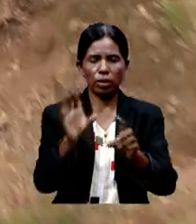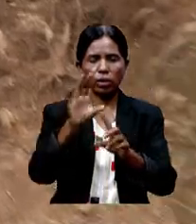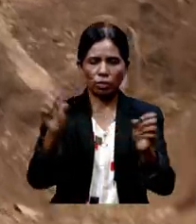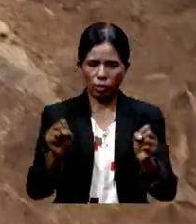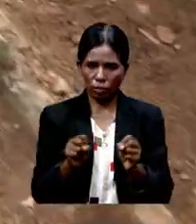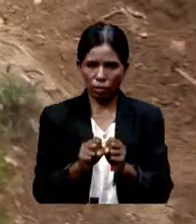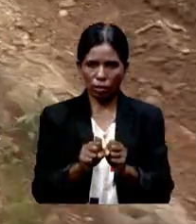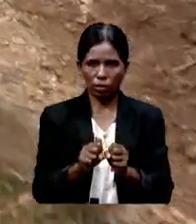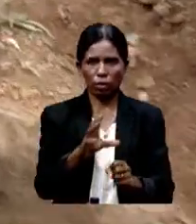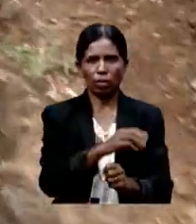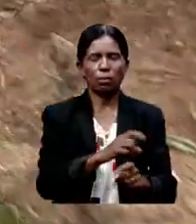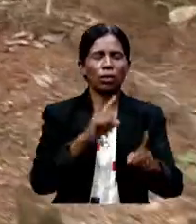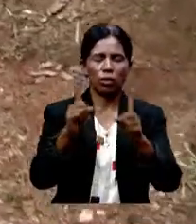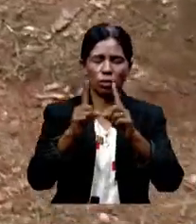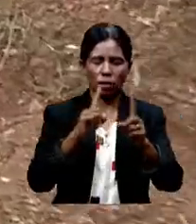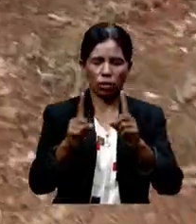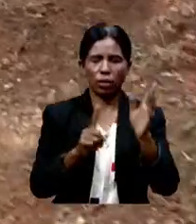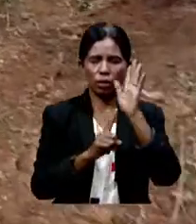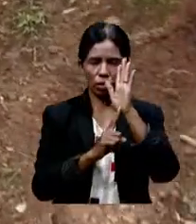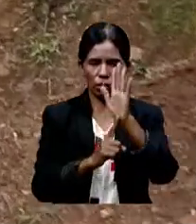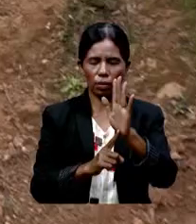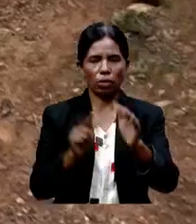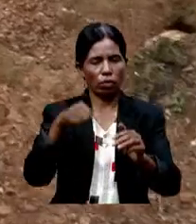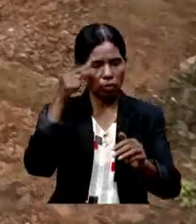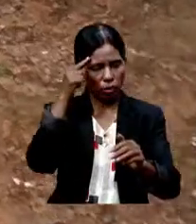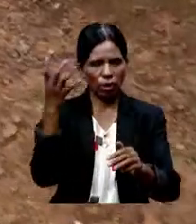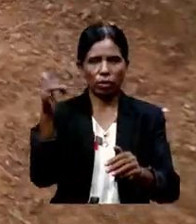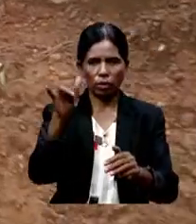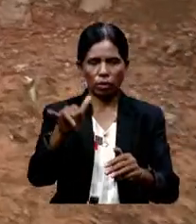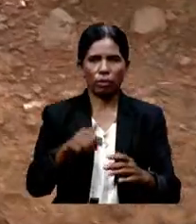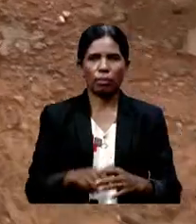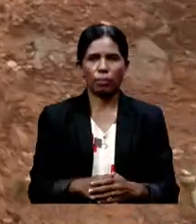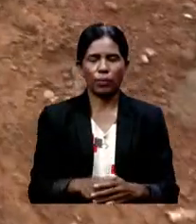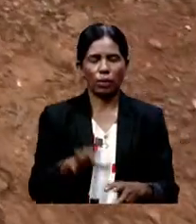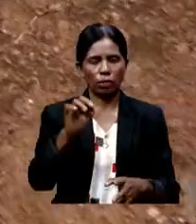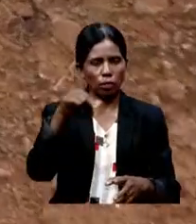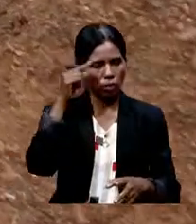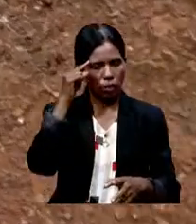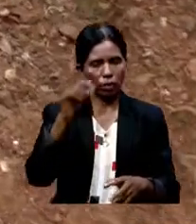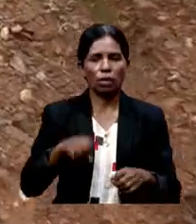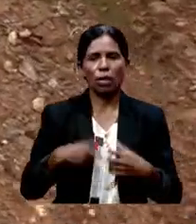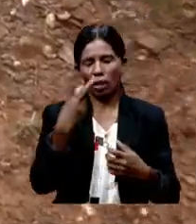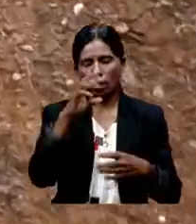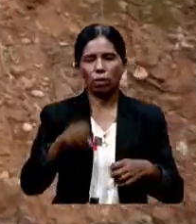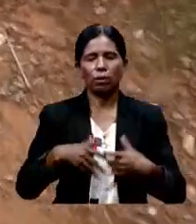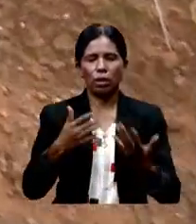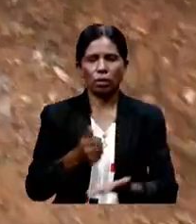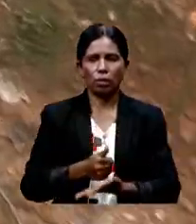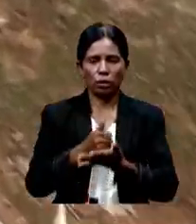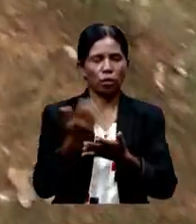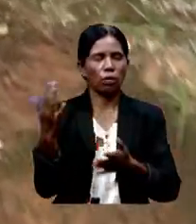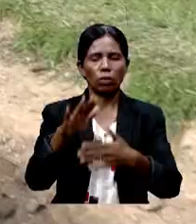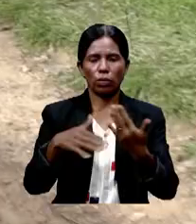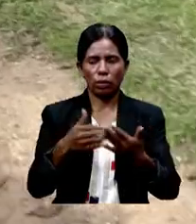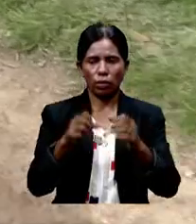siran ibu nanal atau hato napatin mal lerbantu nebe hansa gubern siran nunu gubern ne mais minus tinggi tematan betul tu bel mebe istrane